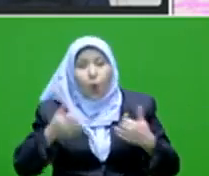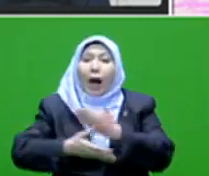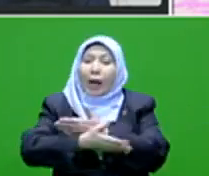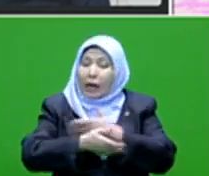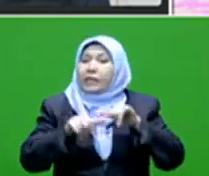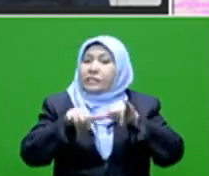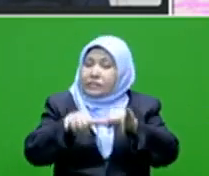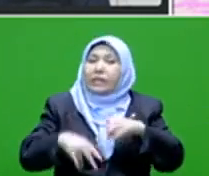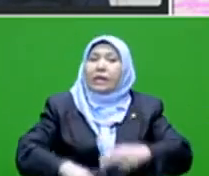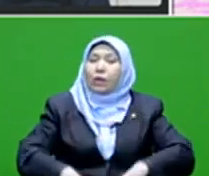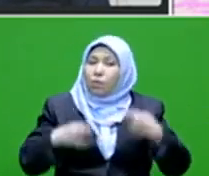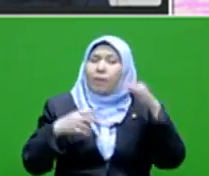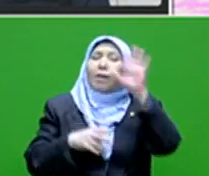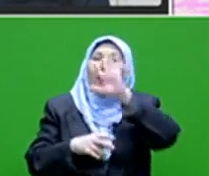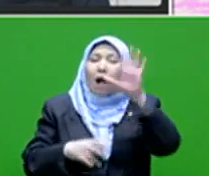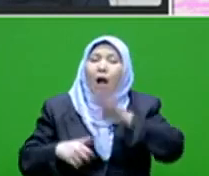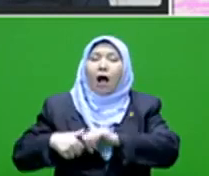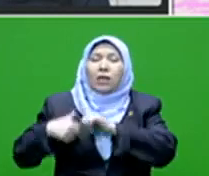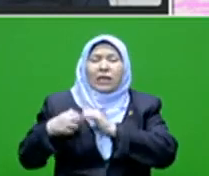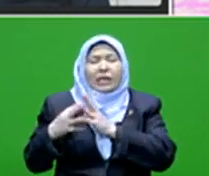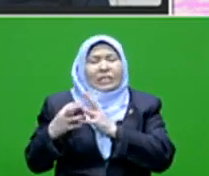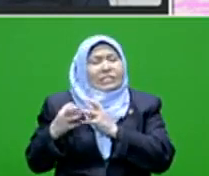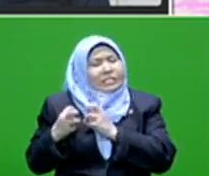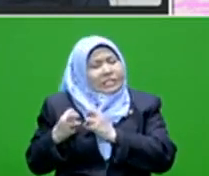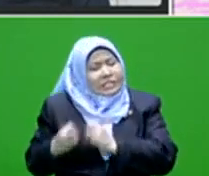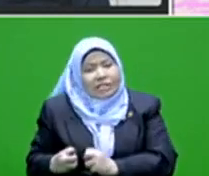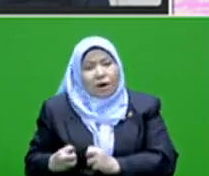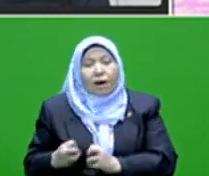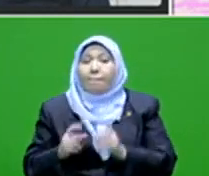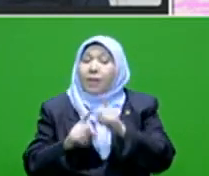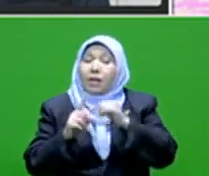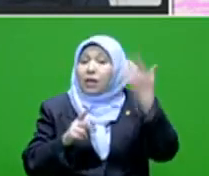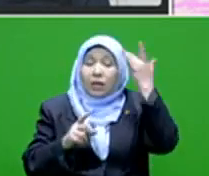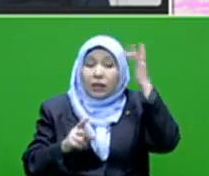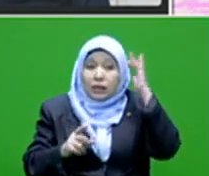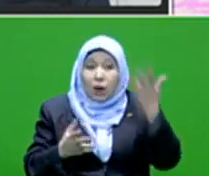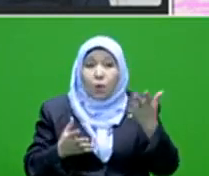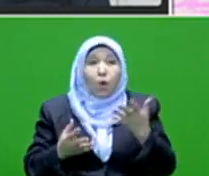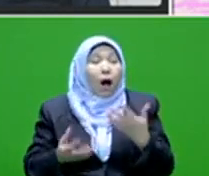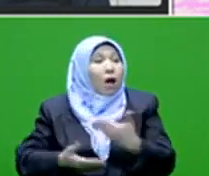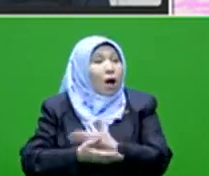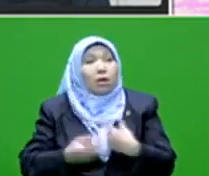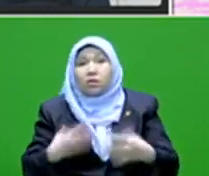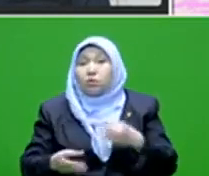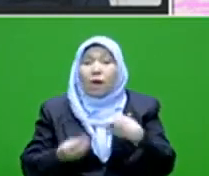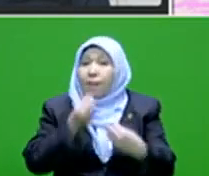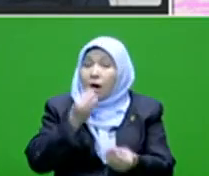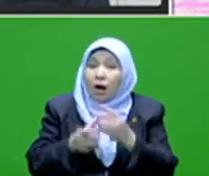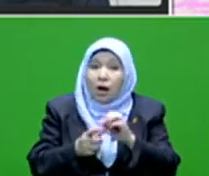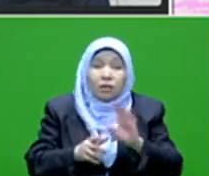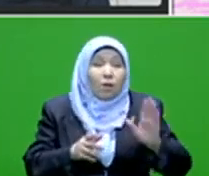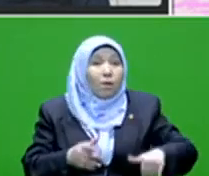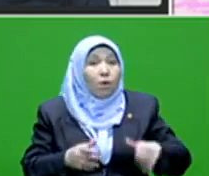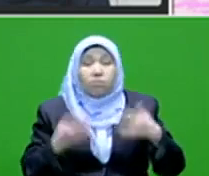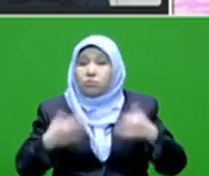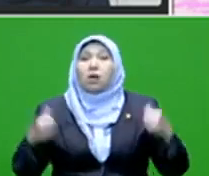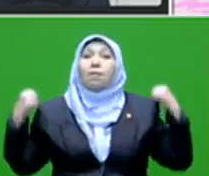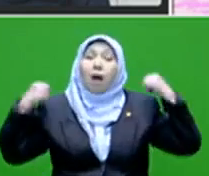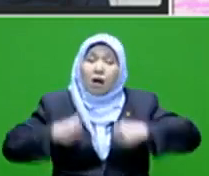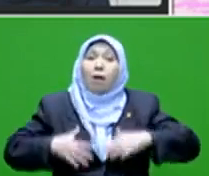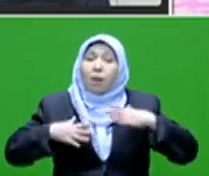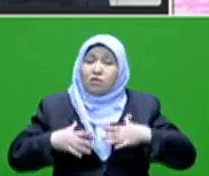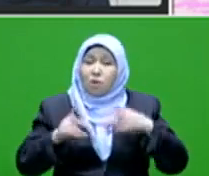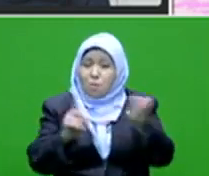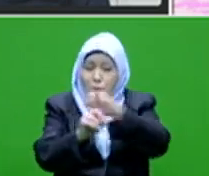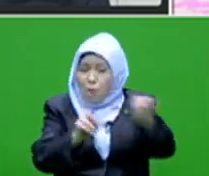Tapi bayangkan Ustaz, hati dia remuk bila dia tak tahu anak dia dah makan ke belum, anak dia pakai baju ke tak, dia pukul